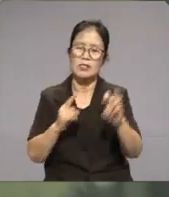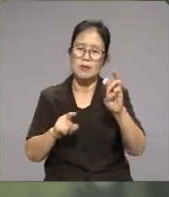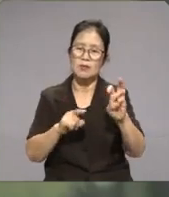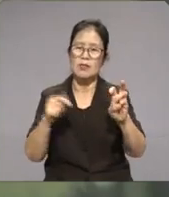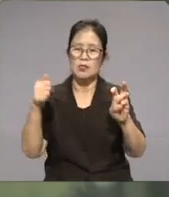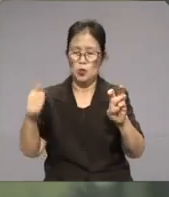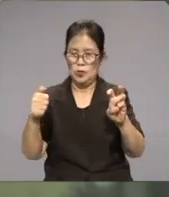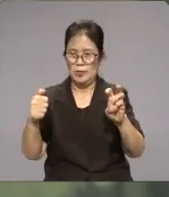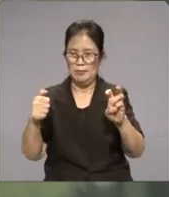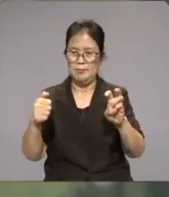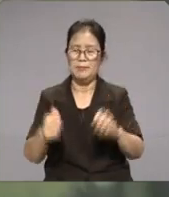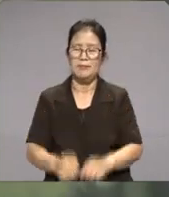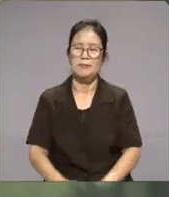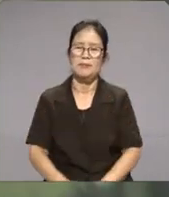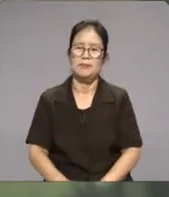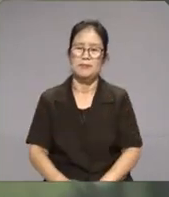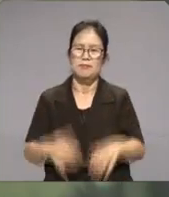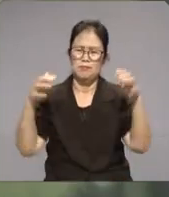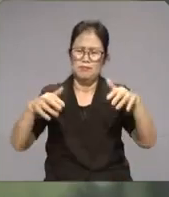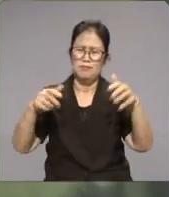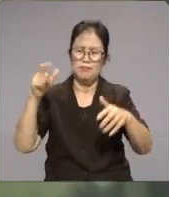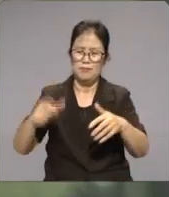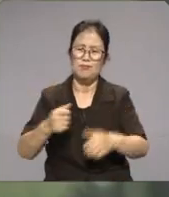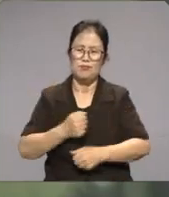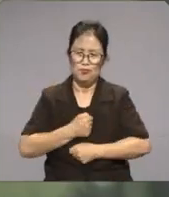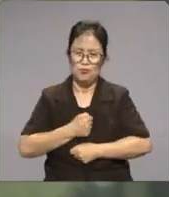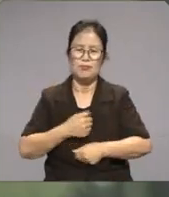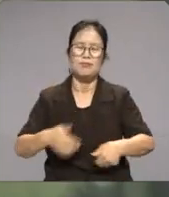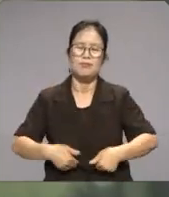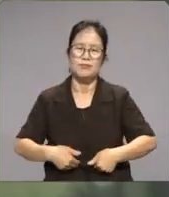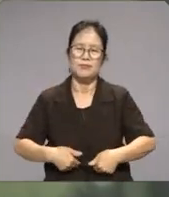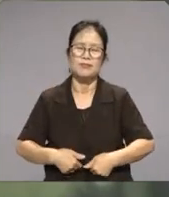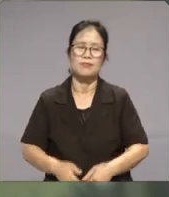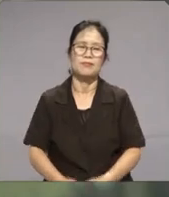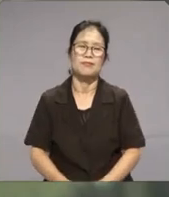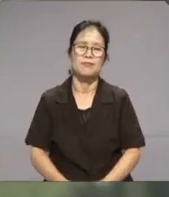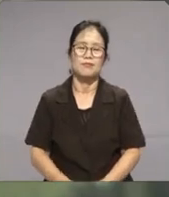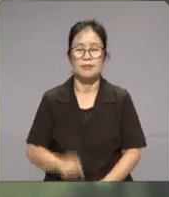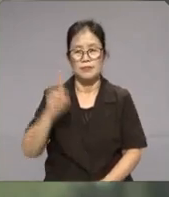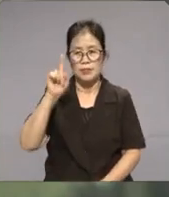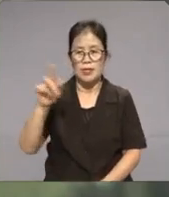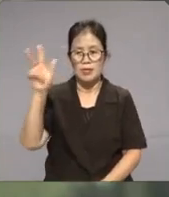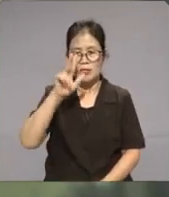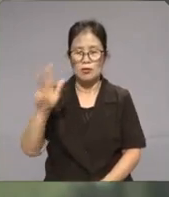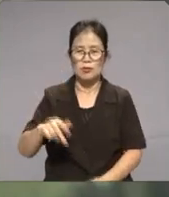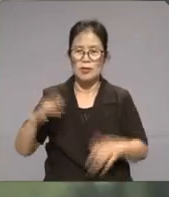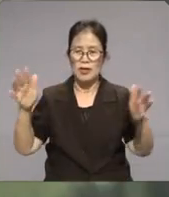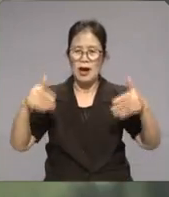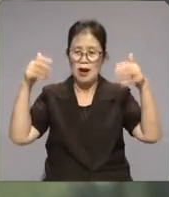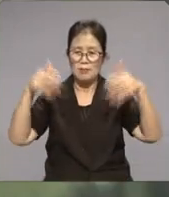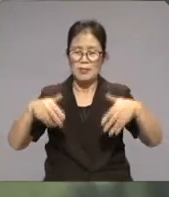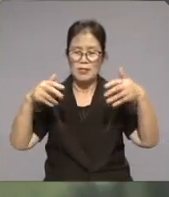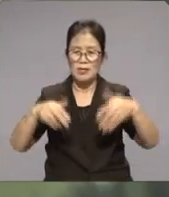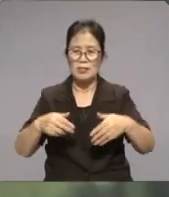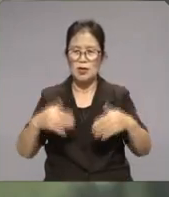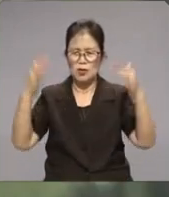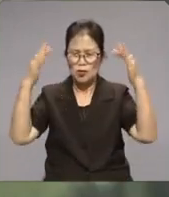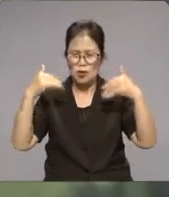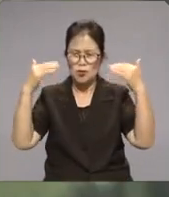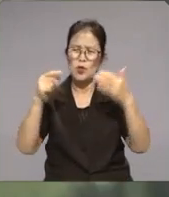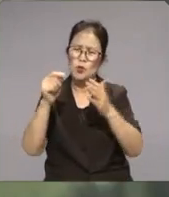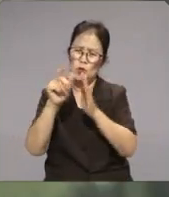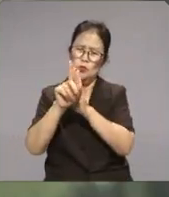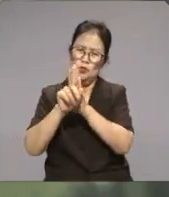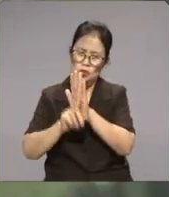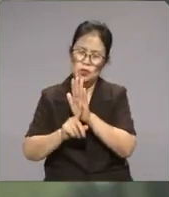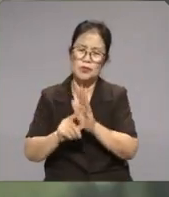50mm 안팎으로 강하게 쏟아질 수 있어 주의하시기 바랍니다 내일은 전국적으로 가을비가 내리며 무더위가 한풀